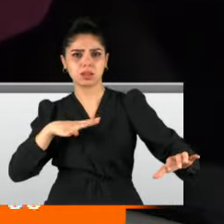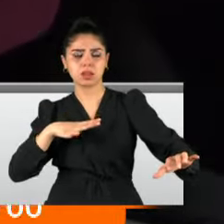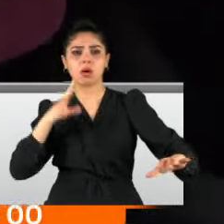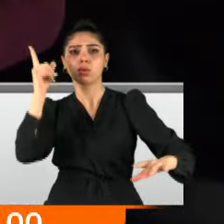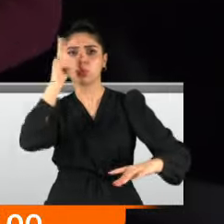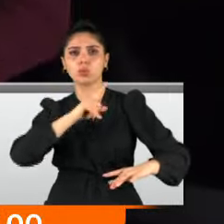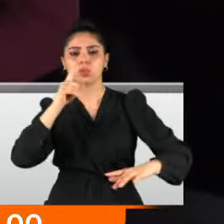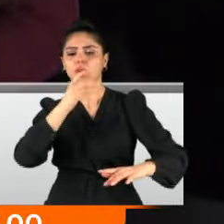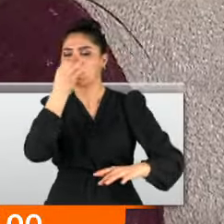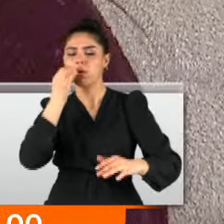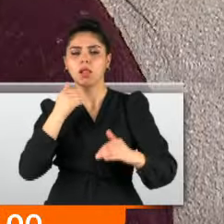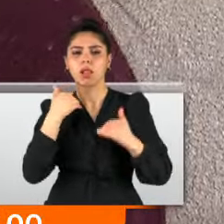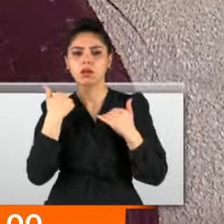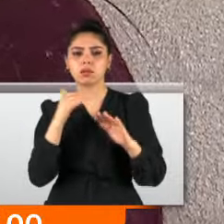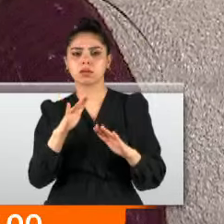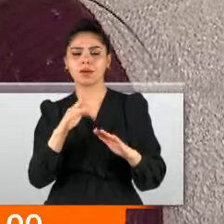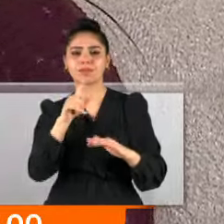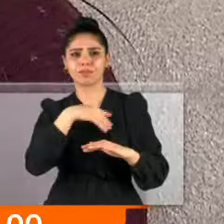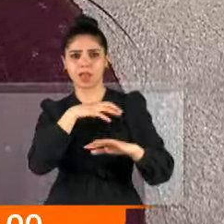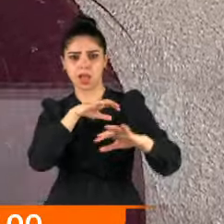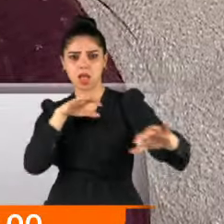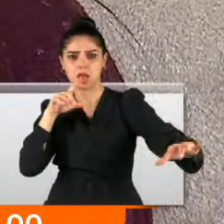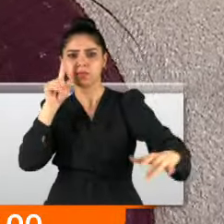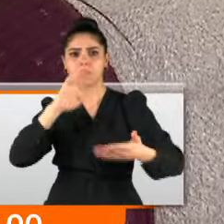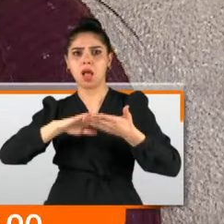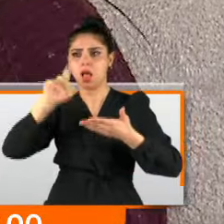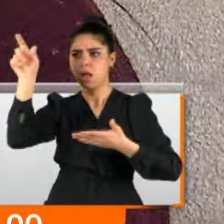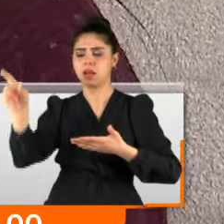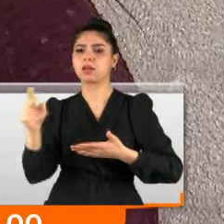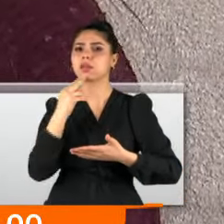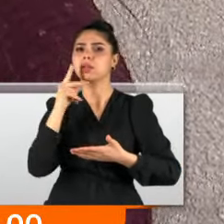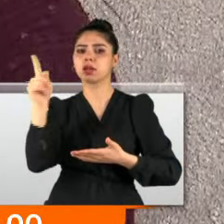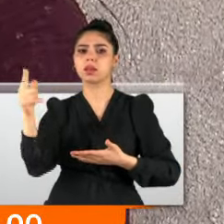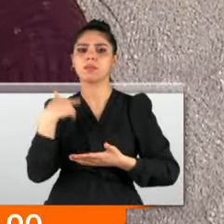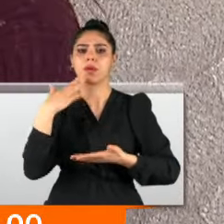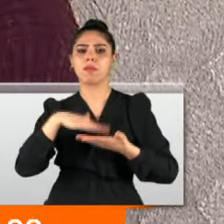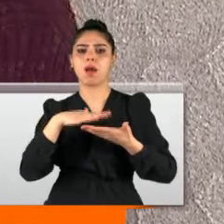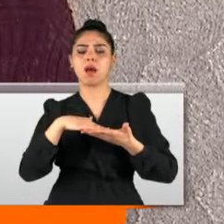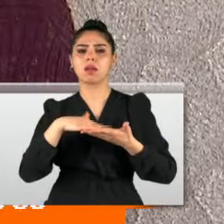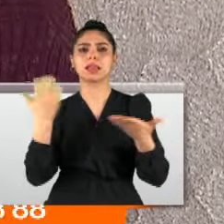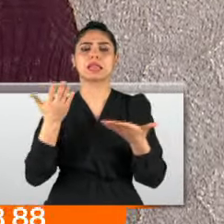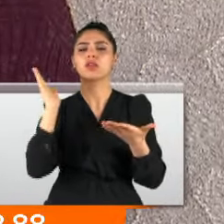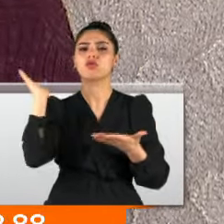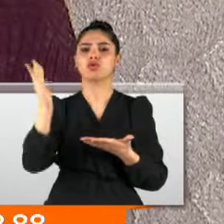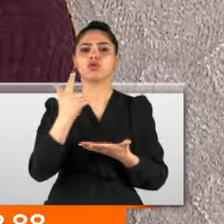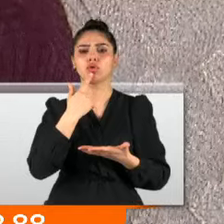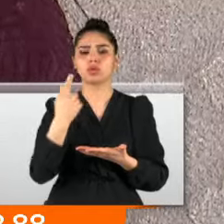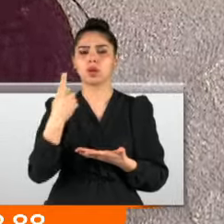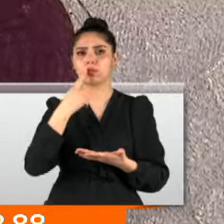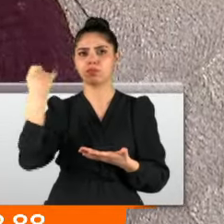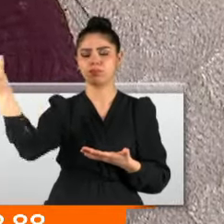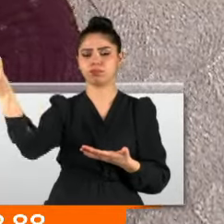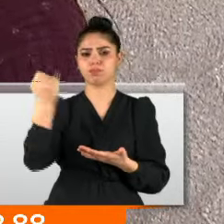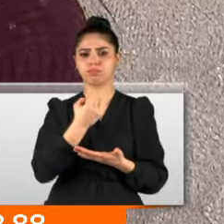Ancak bu hiç de kolay olmadı Ben onları yerim derken bir arkadaş oradan bir kız sen benim arkadaşıma nasıl vurursun tarzı bir